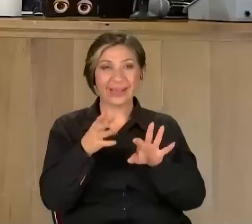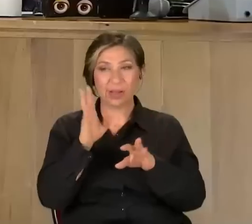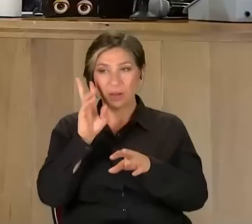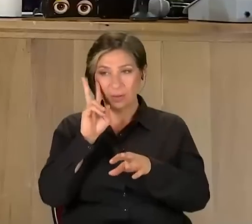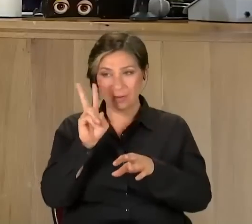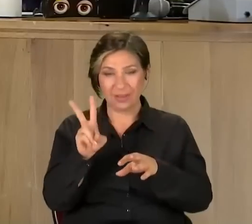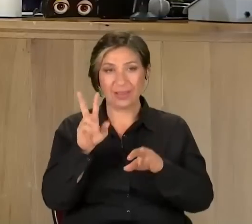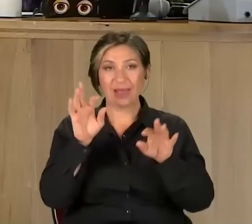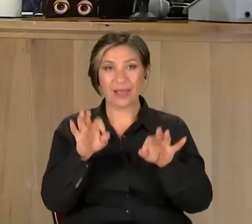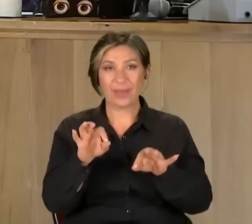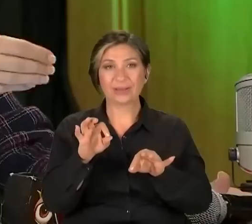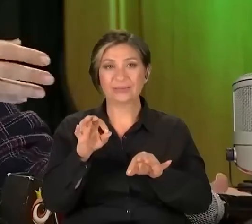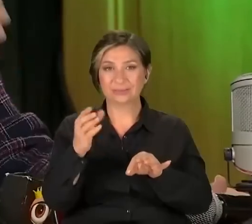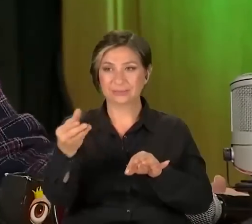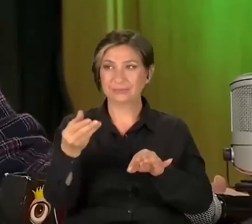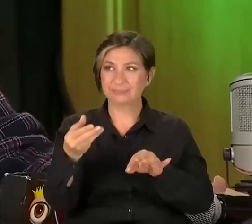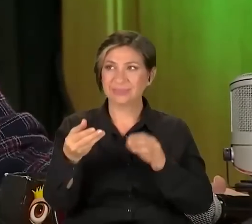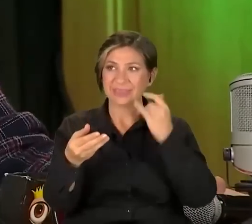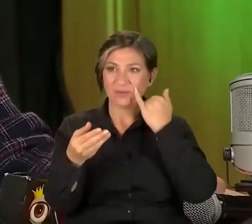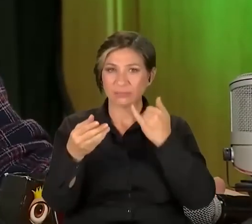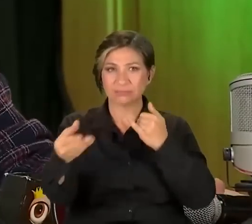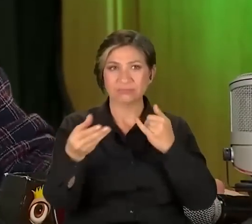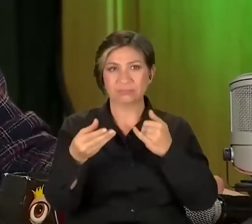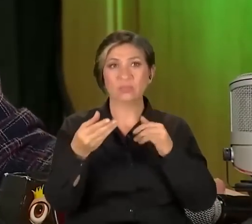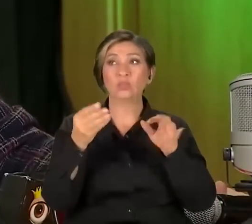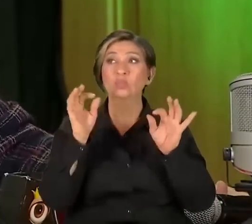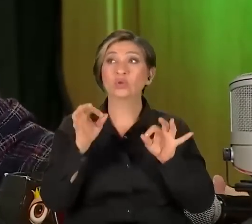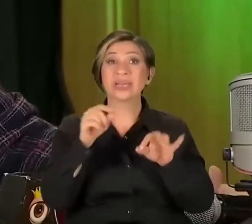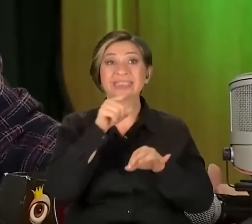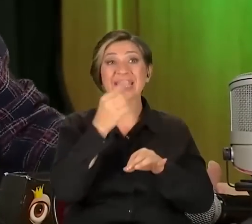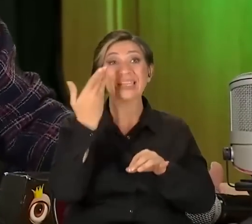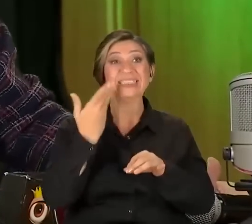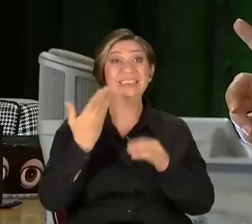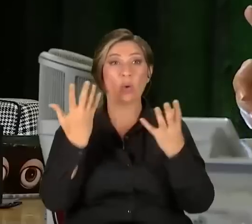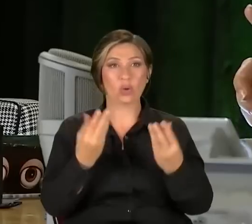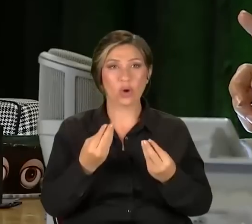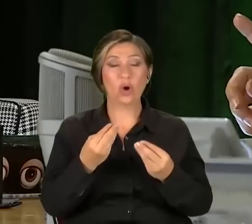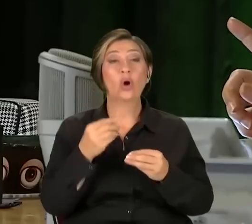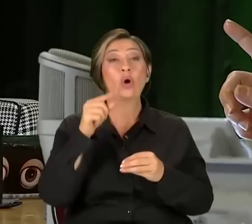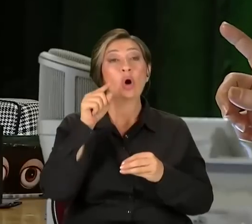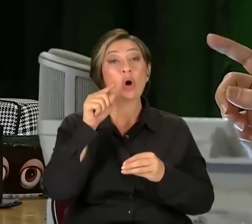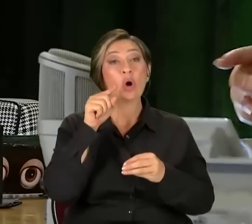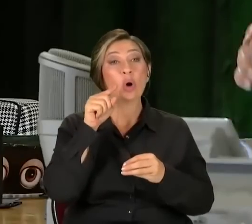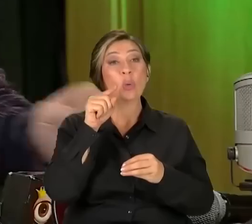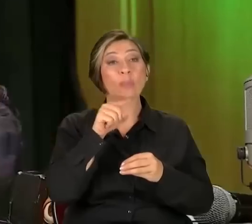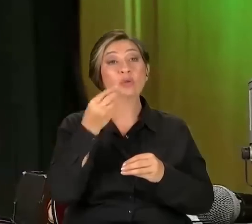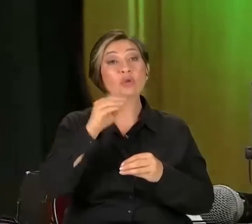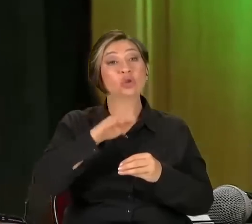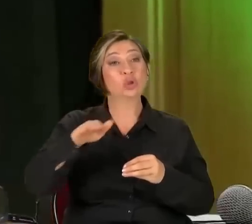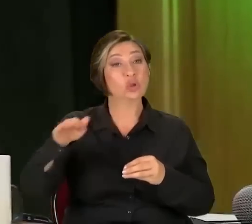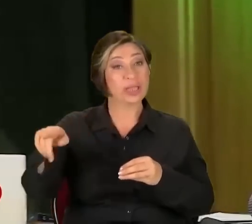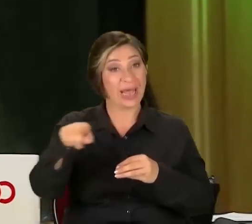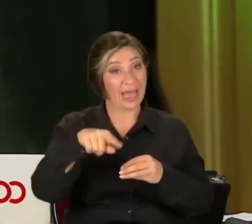zaman hemen böyle biraz çekip telefona bakıyorum ve mutlaka seni izliyor oluyor. Bu